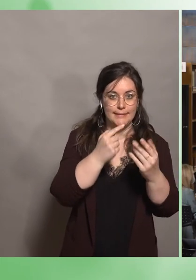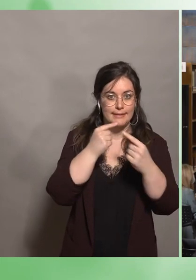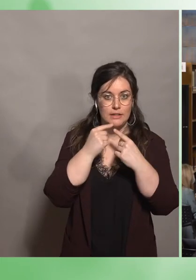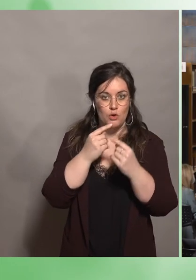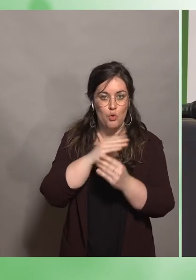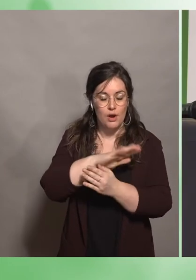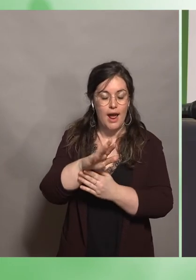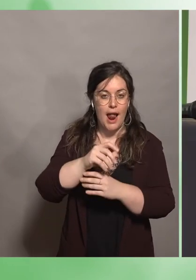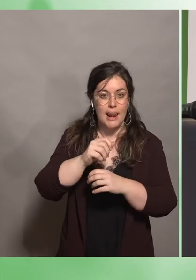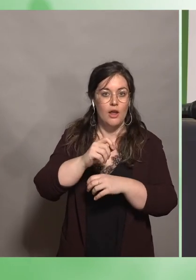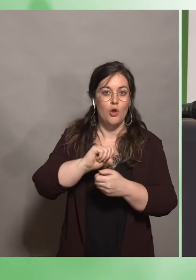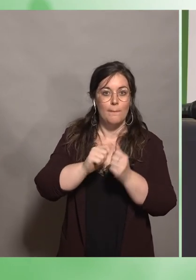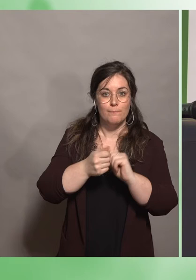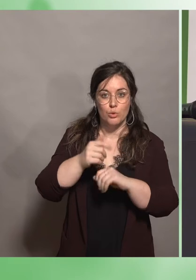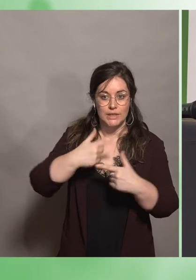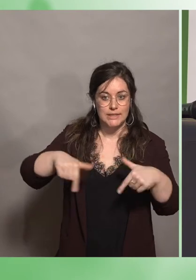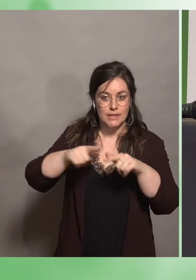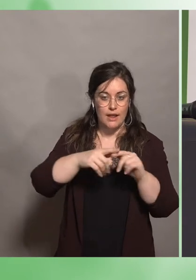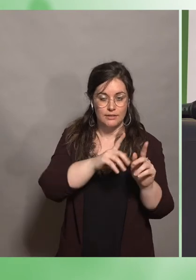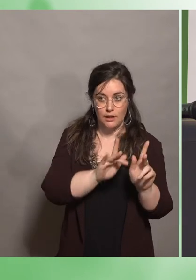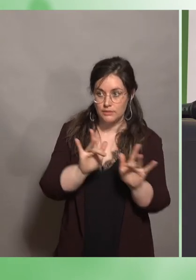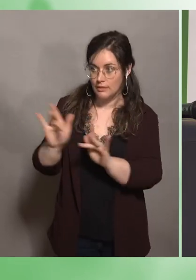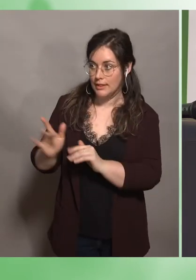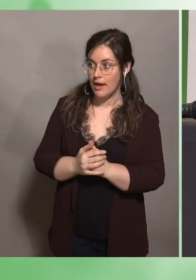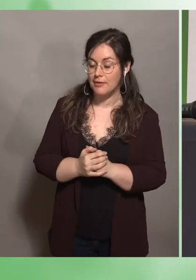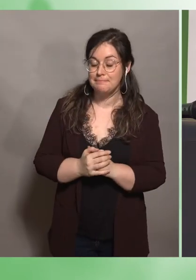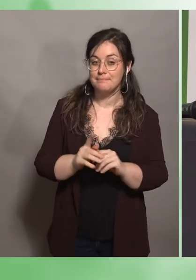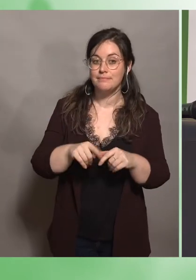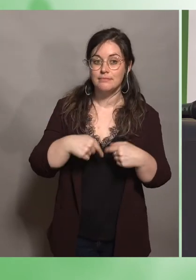Bundesländern stattfinden. Und